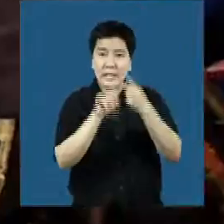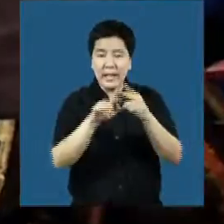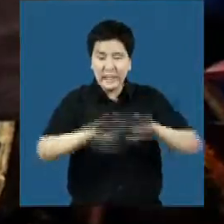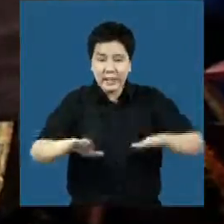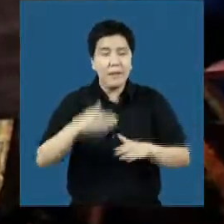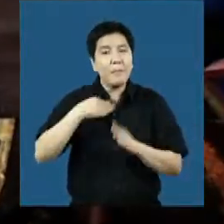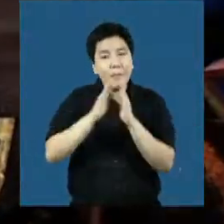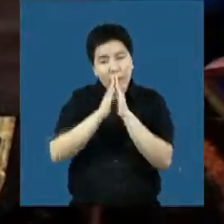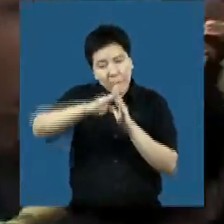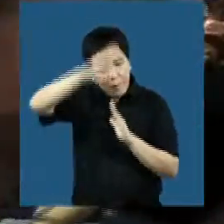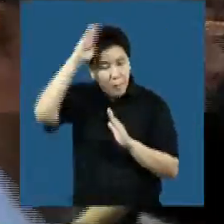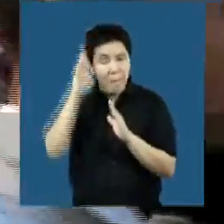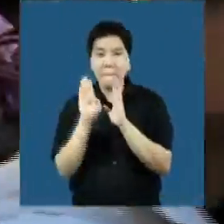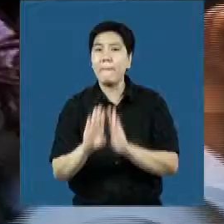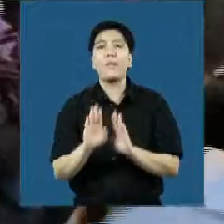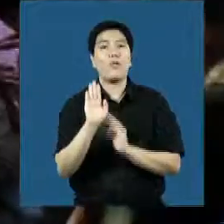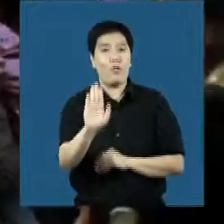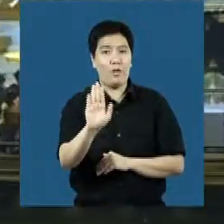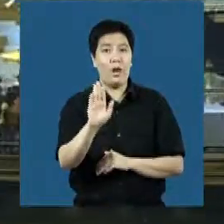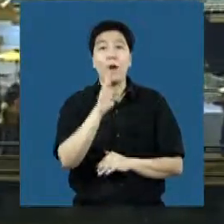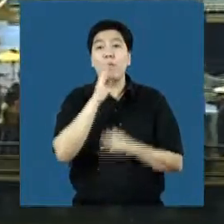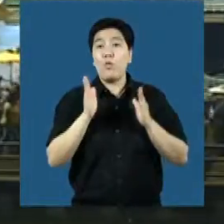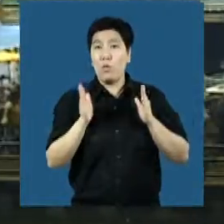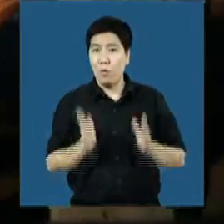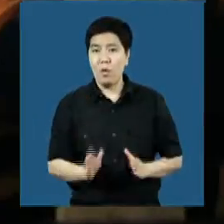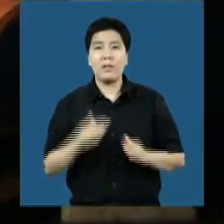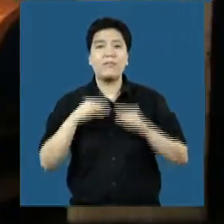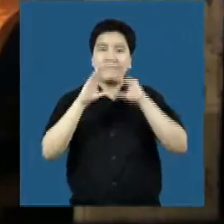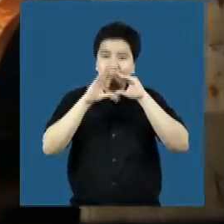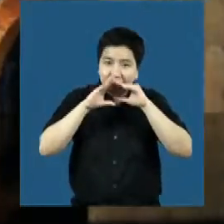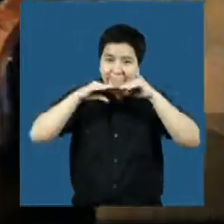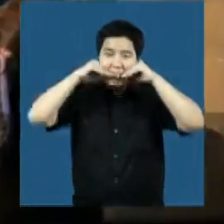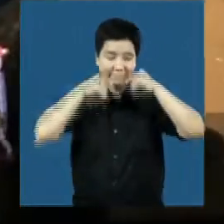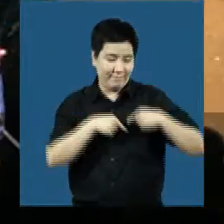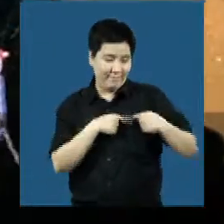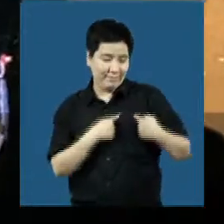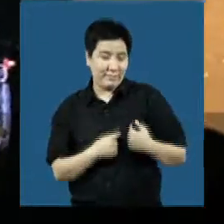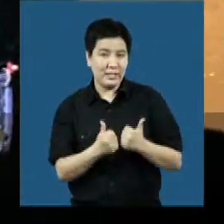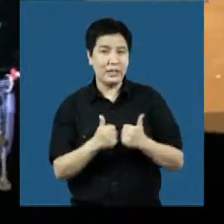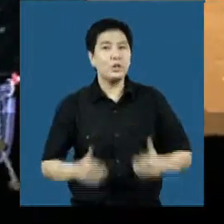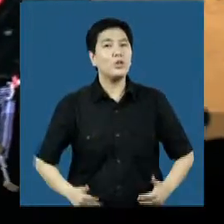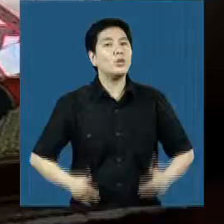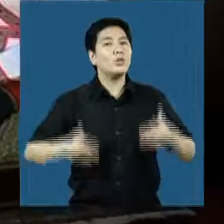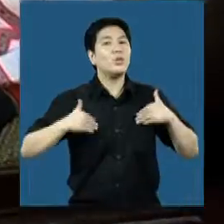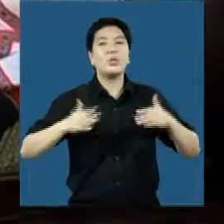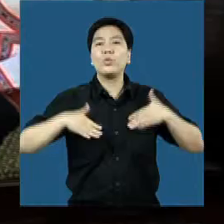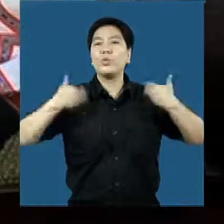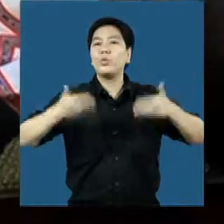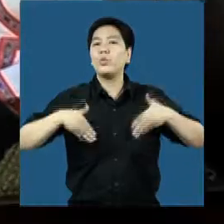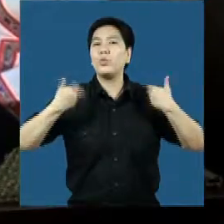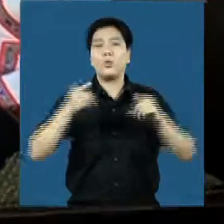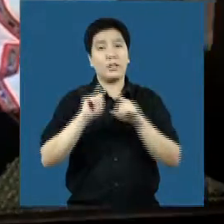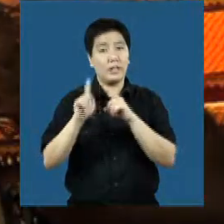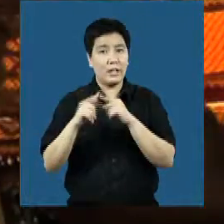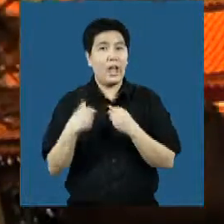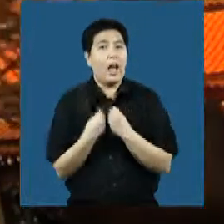รืองานปอยสางลองที่ไม่มีใครเหมือนเมื่อประกอบกับผู้คนที่อบอุ่นมีมิตรไมตรีและวิถีชีวิตเรียบง่ายเปี่ยม